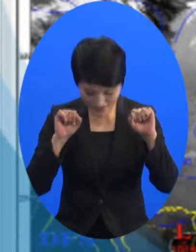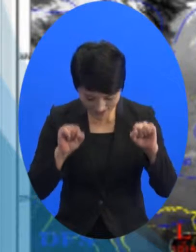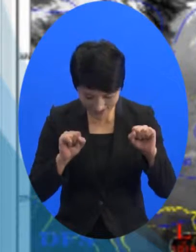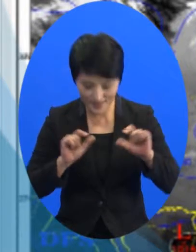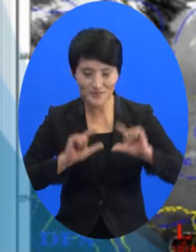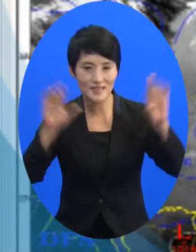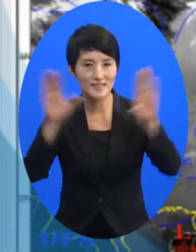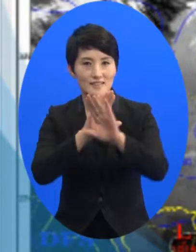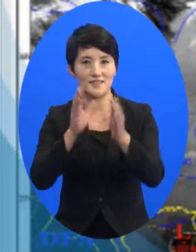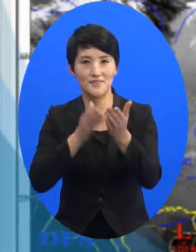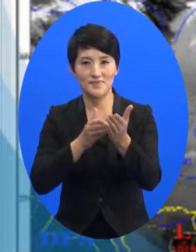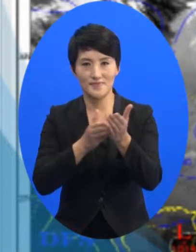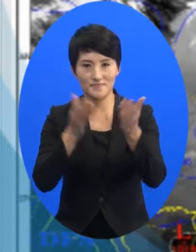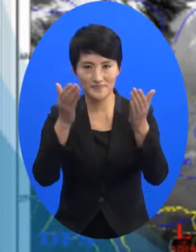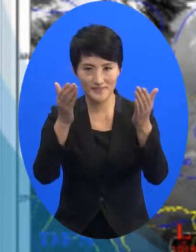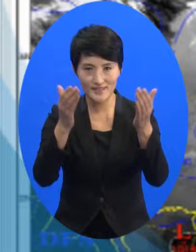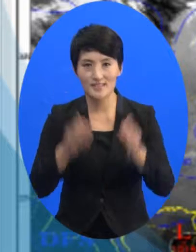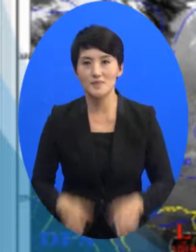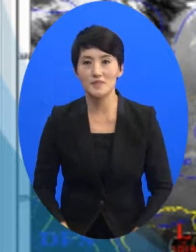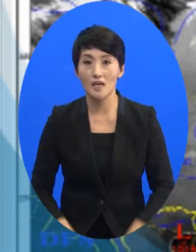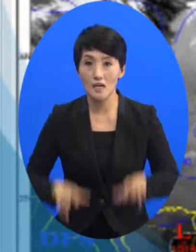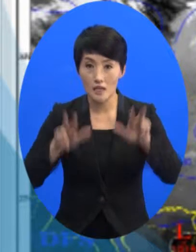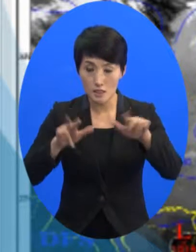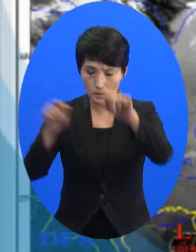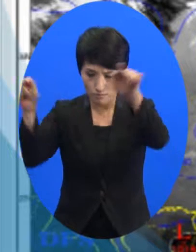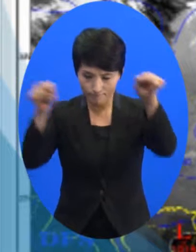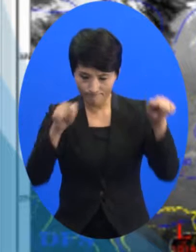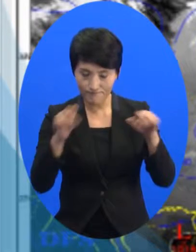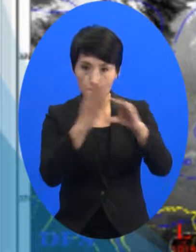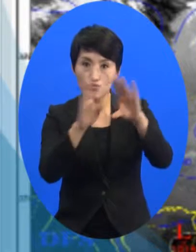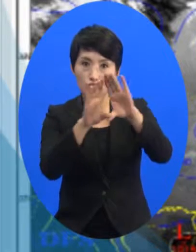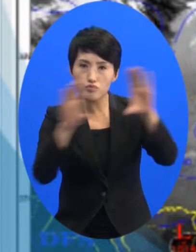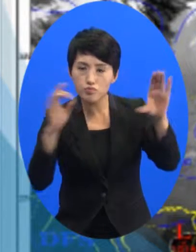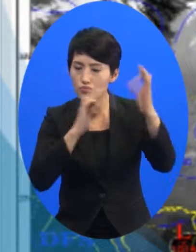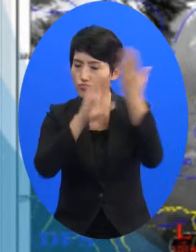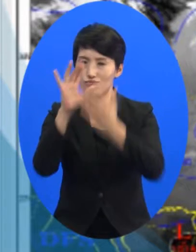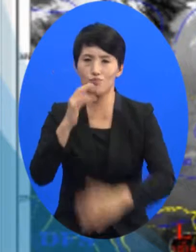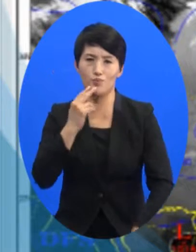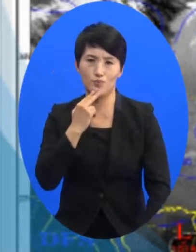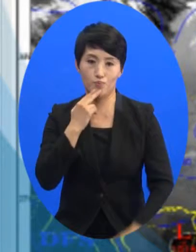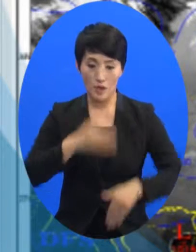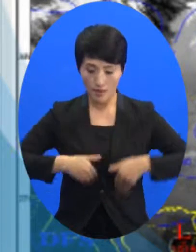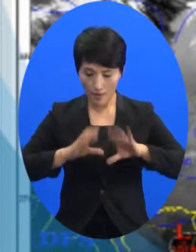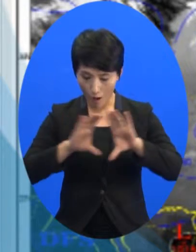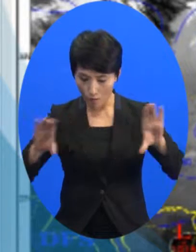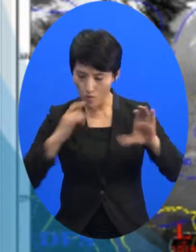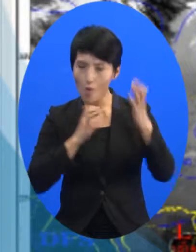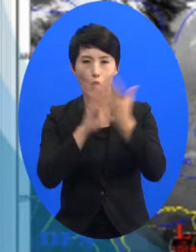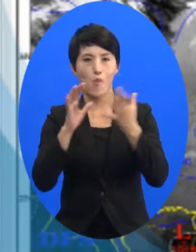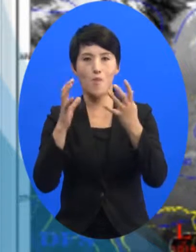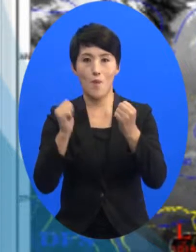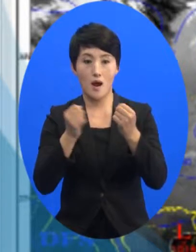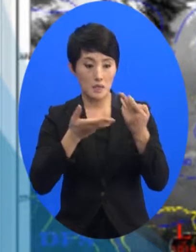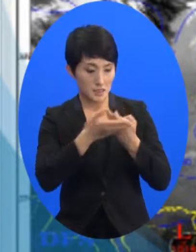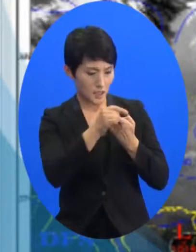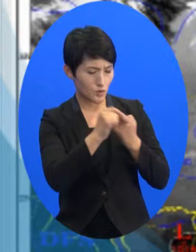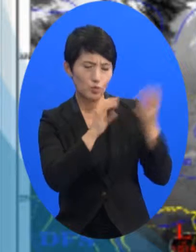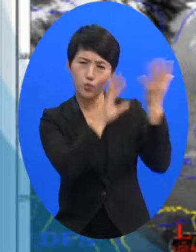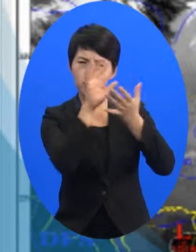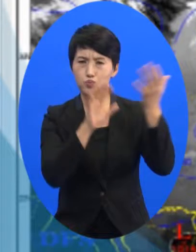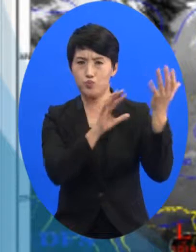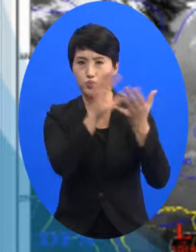안녕하십니까. 예보관 박영년입니다. 현재 중부지방은 대체로 맑으나 남부지방은 구름 많고, 제주도는 대체로 흐린